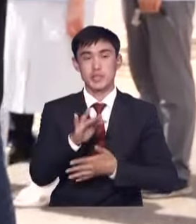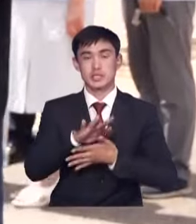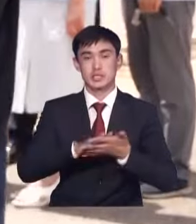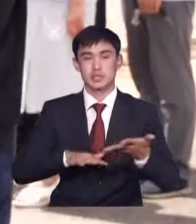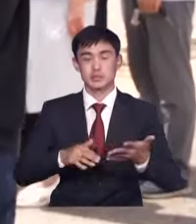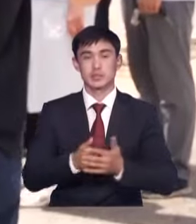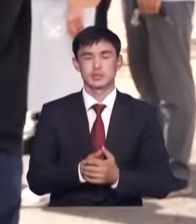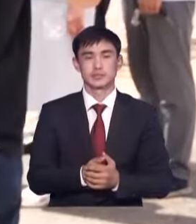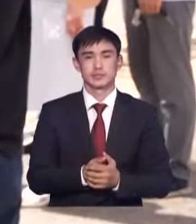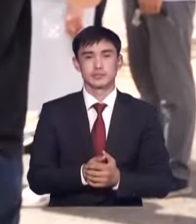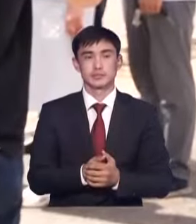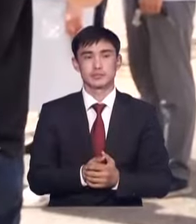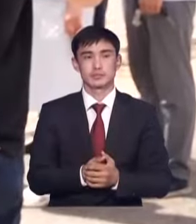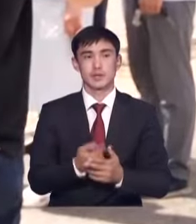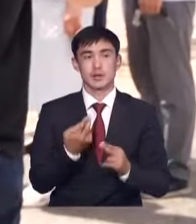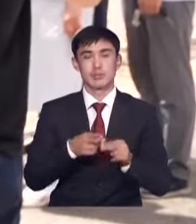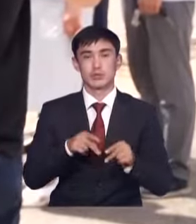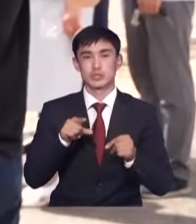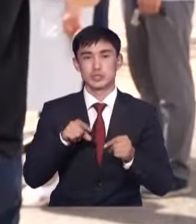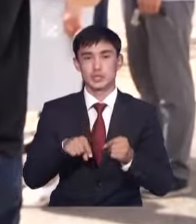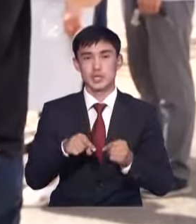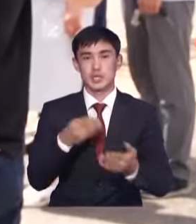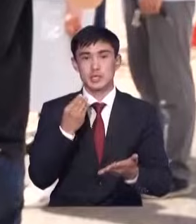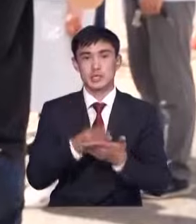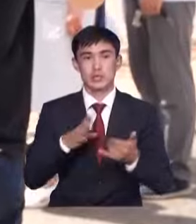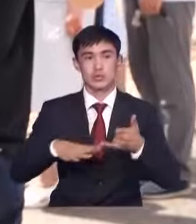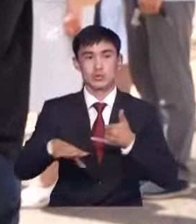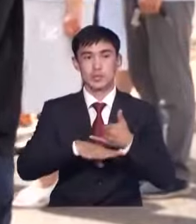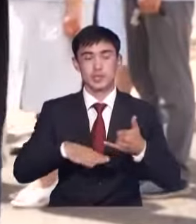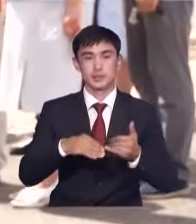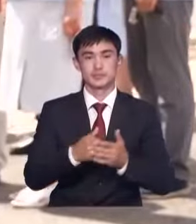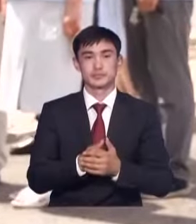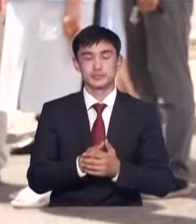жатыр. Бұл жерде киелі топырақ деп айтам, өйткені